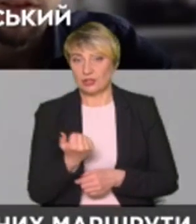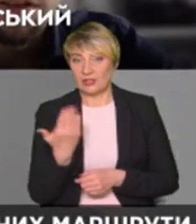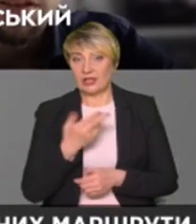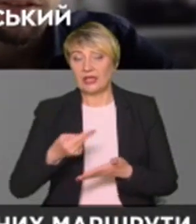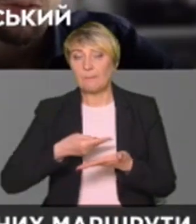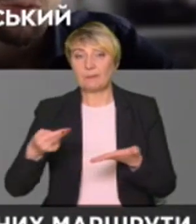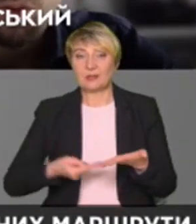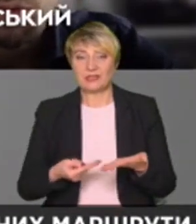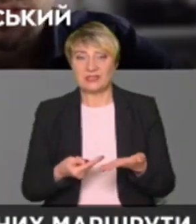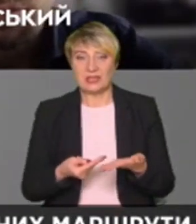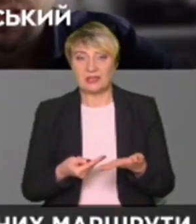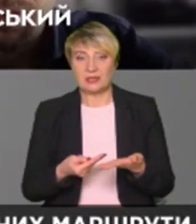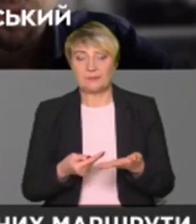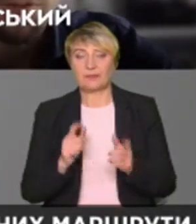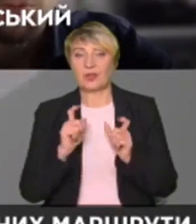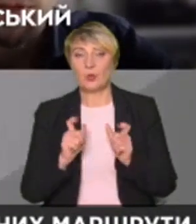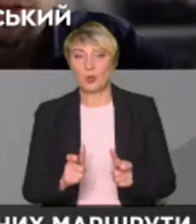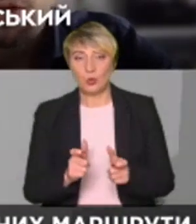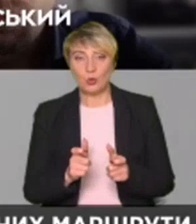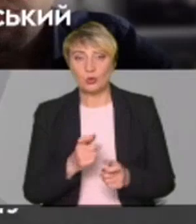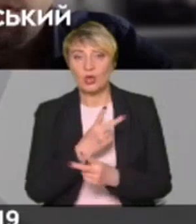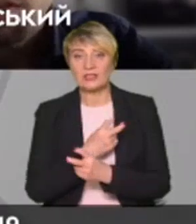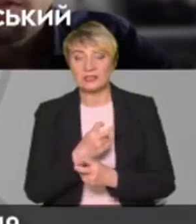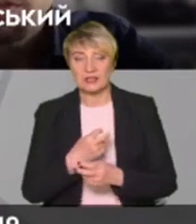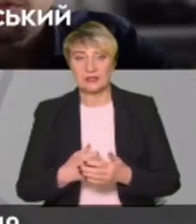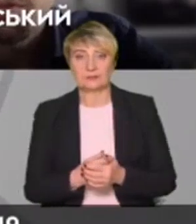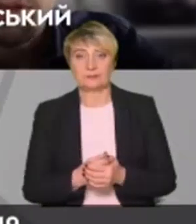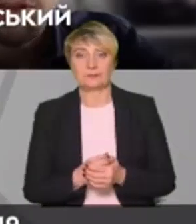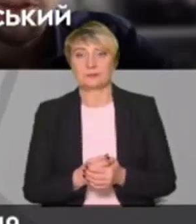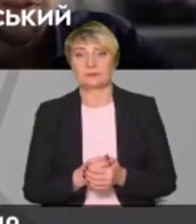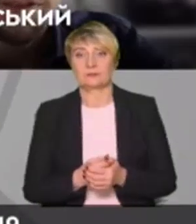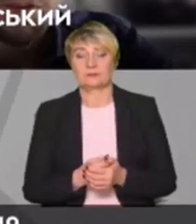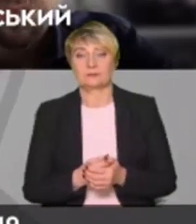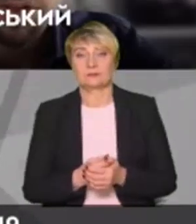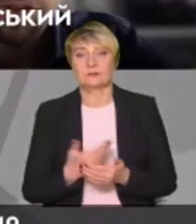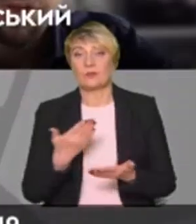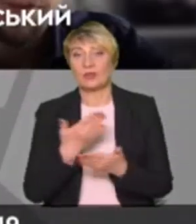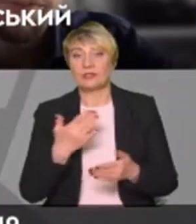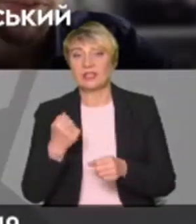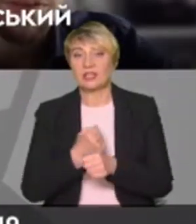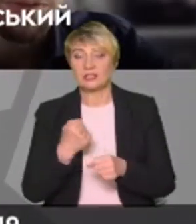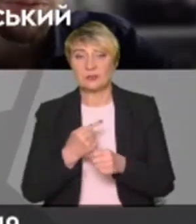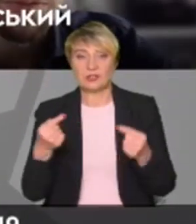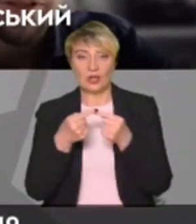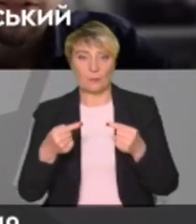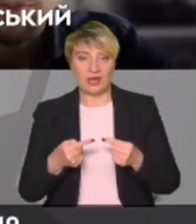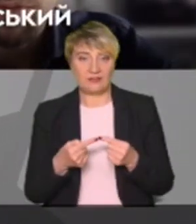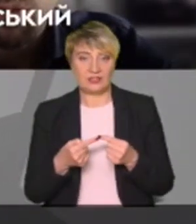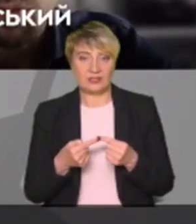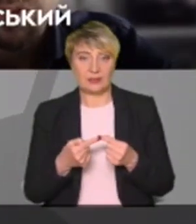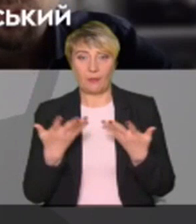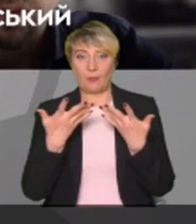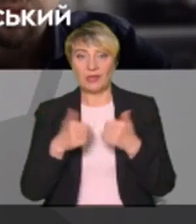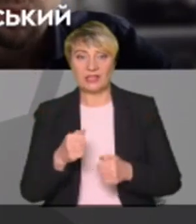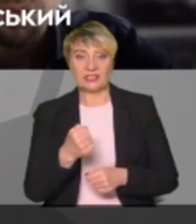підписали угоду з Австралією, да, в форматі AUKUS, ну, вони ж, розробляючи певні, ну, механізми